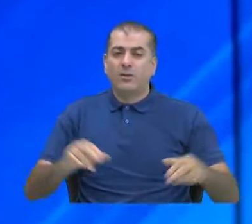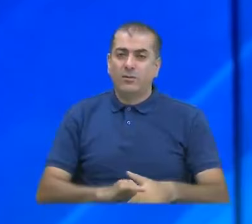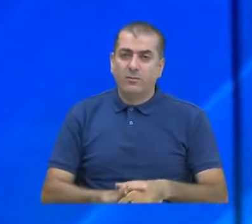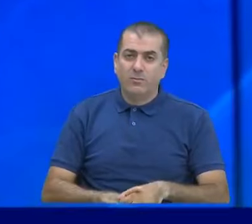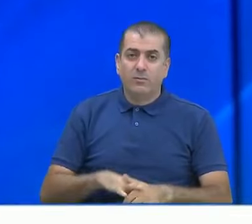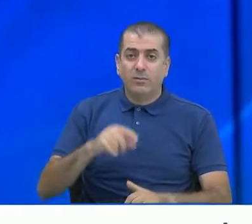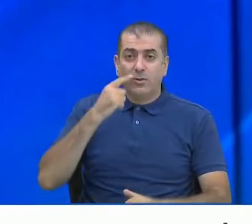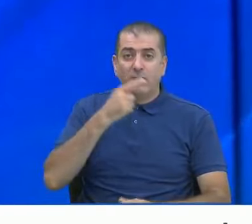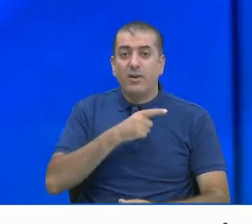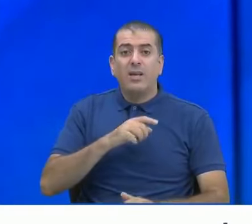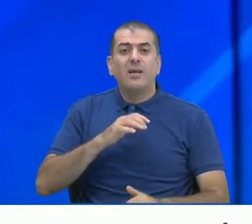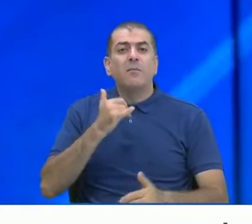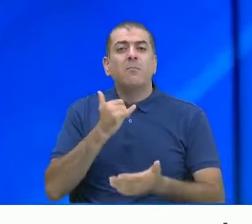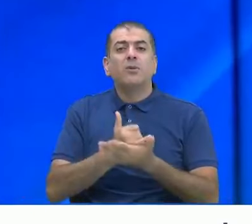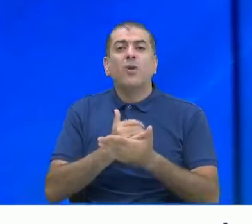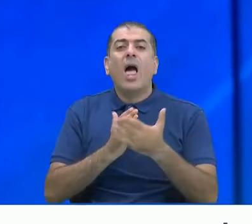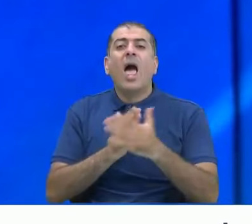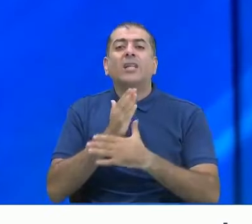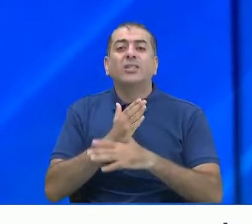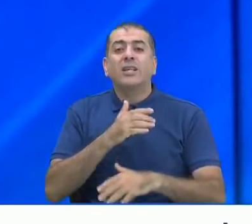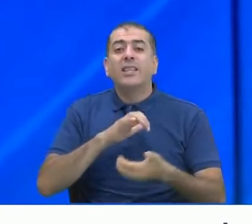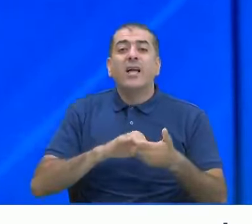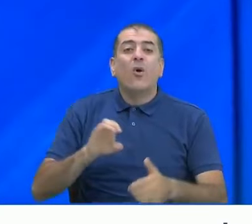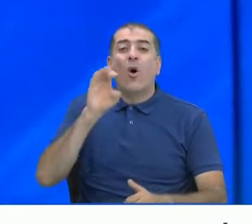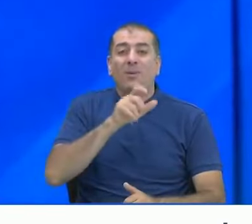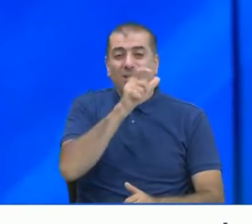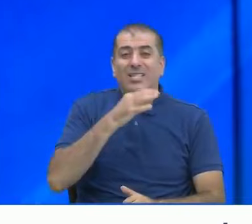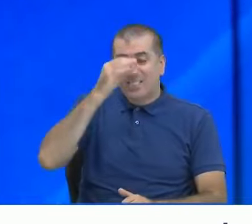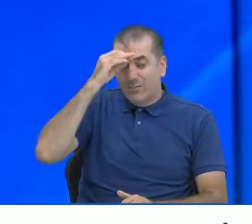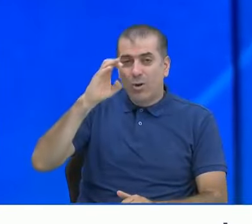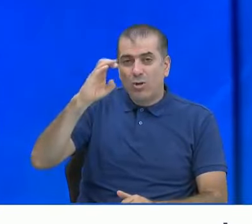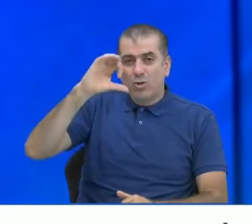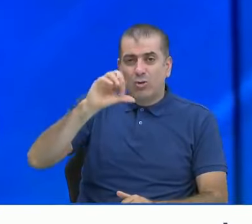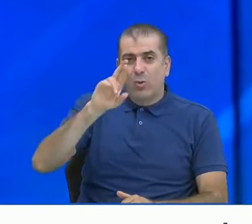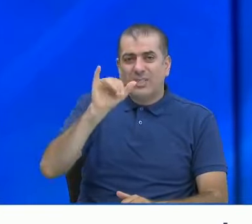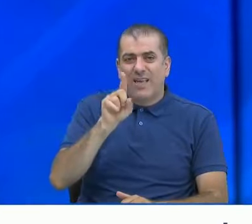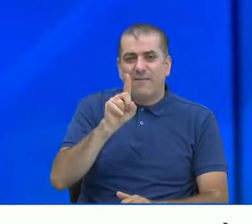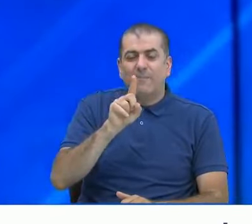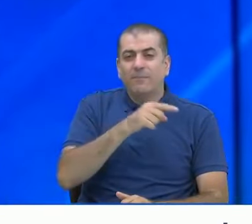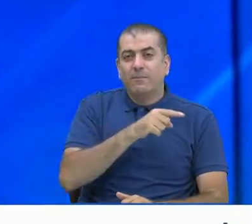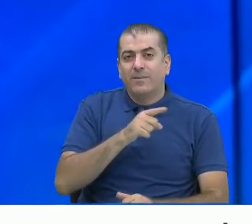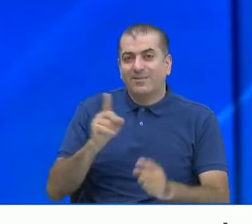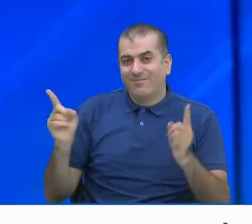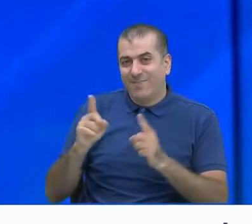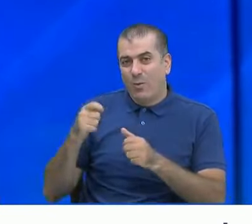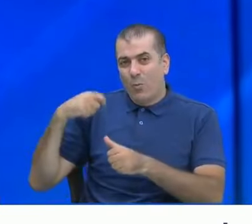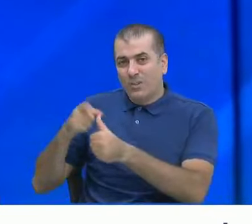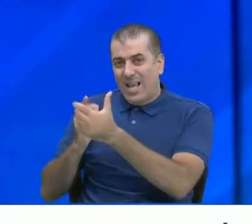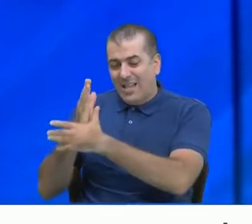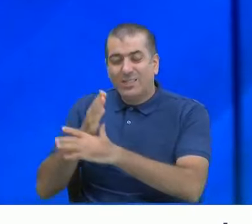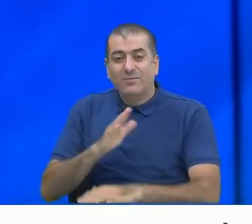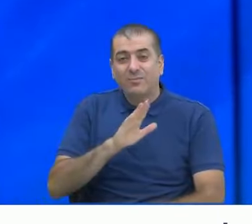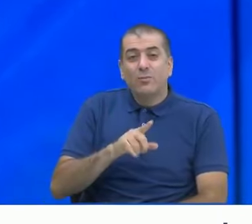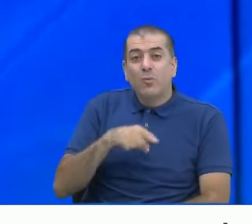من جانبه اكد الممثل الاعلى للشؤون الخارجيه والسياسات الامنيه في الاتحاد الاوروبي جوزيب بوريل ان الاتحاد الاوروبي يدعم